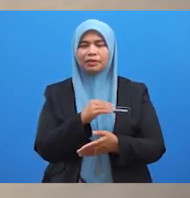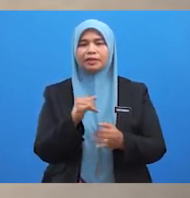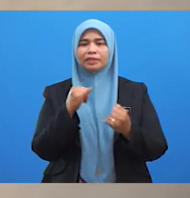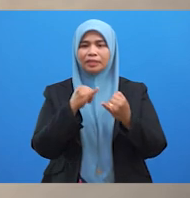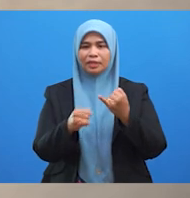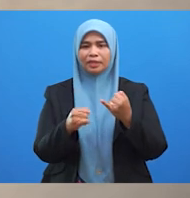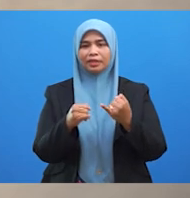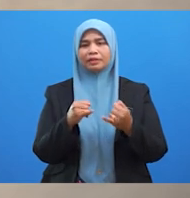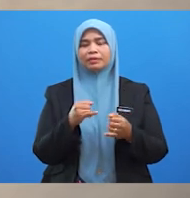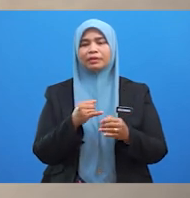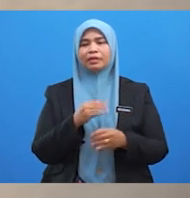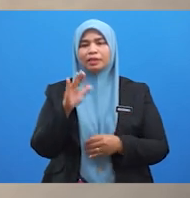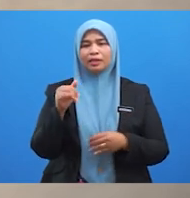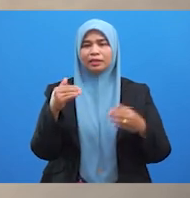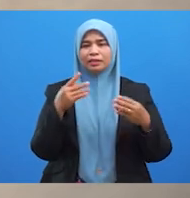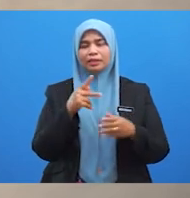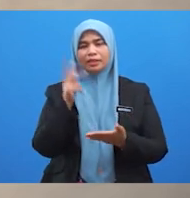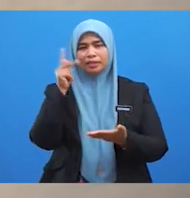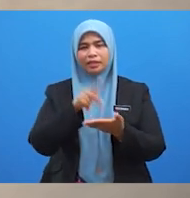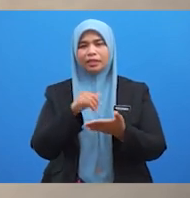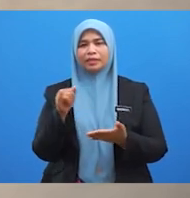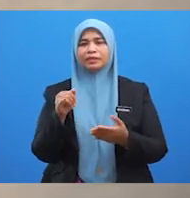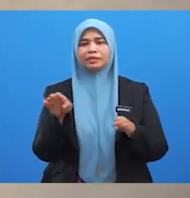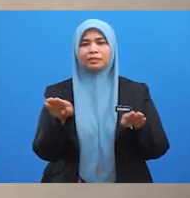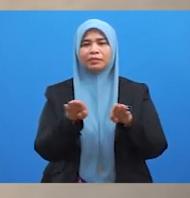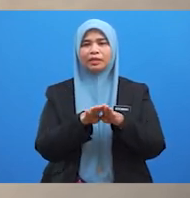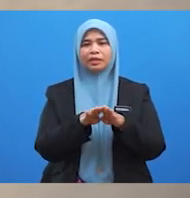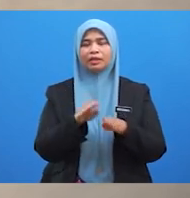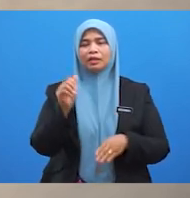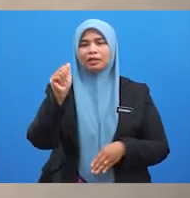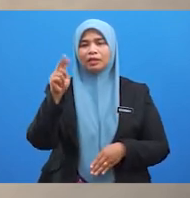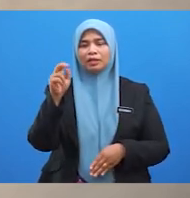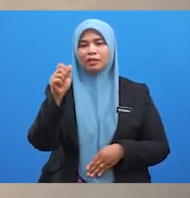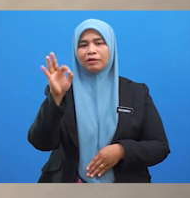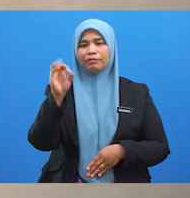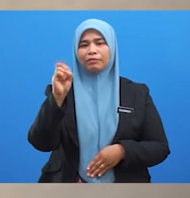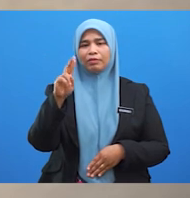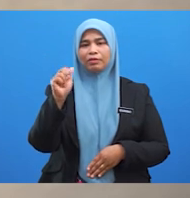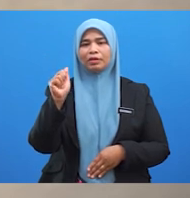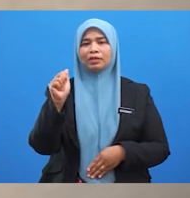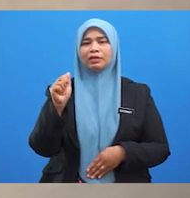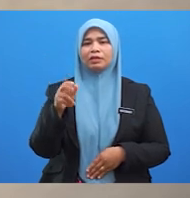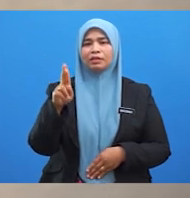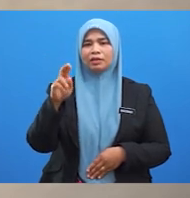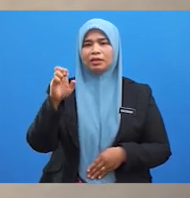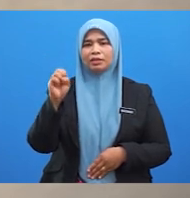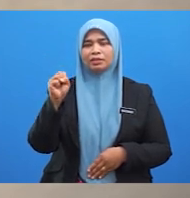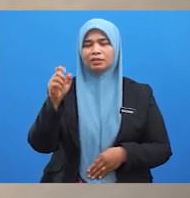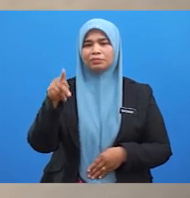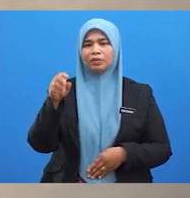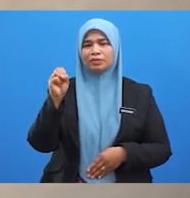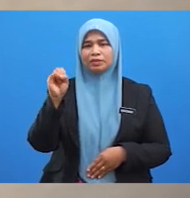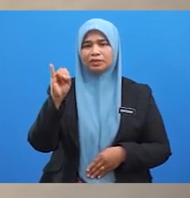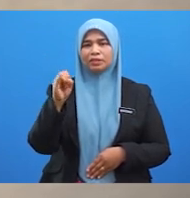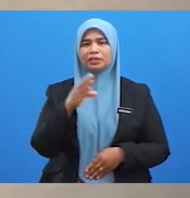di akhir yang dikenali sebagai anafora, responsi dan